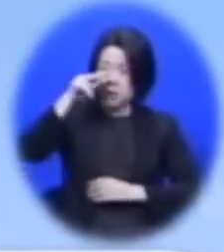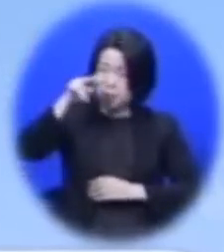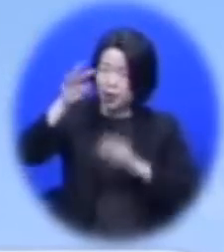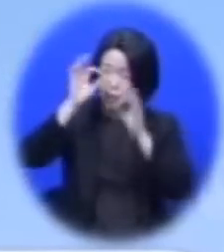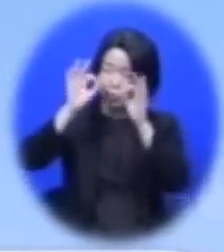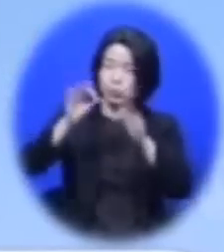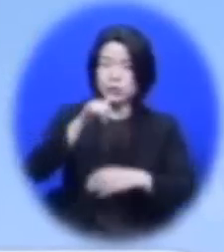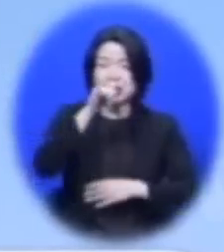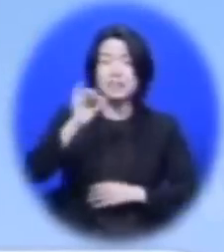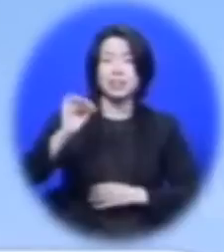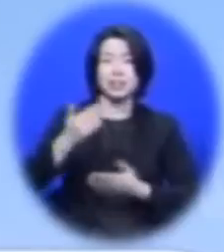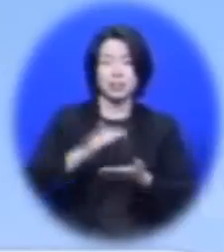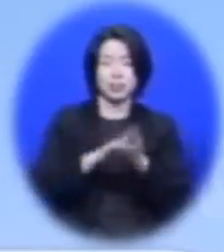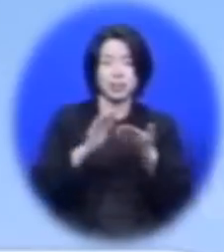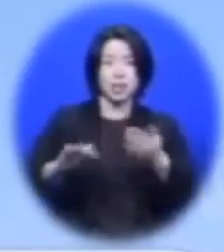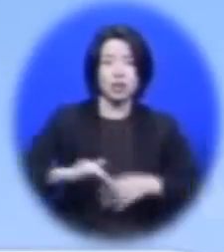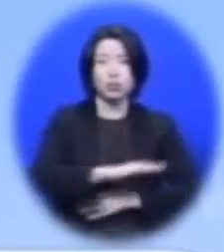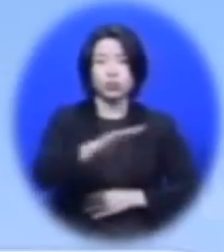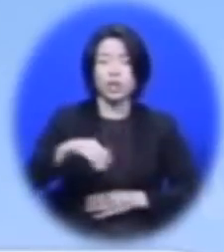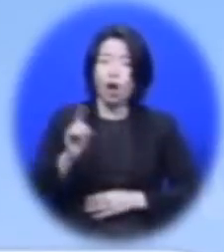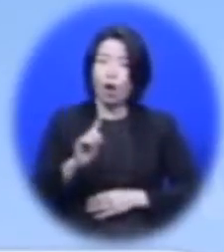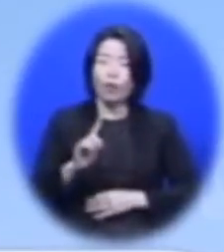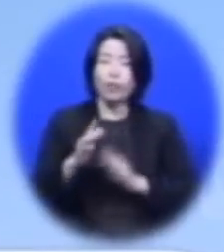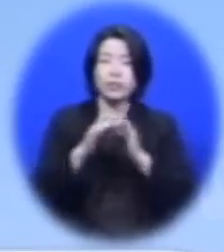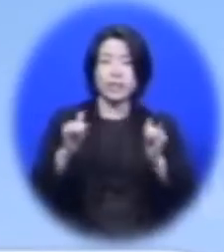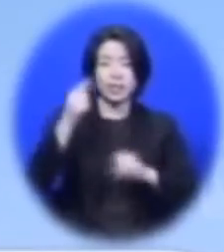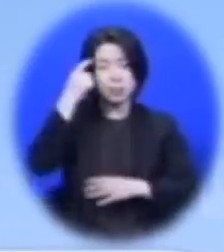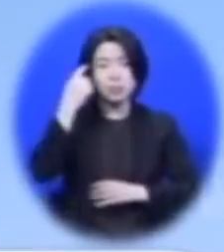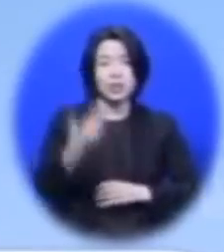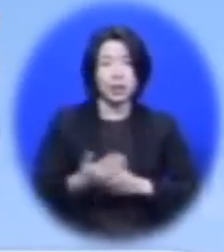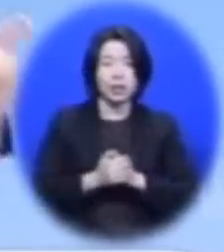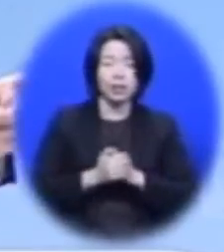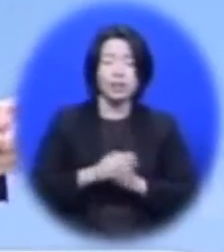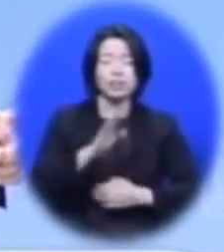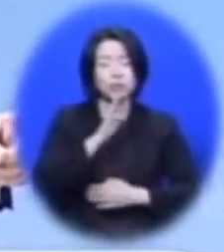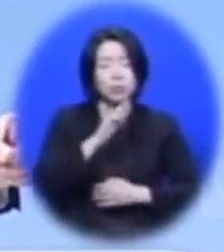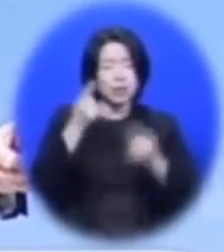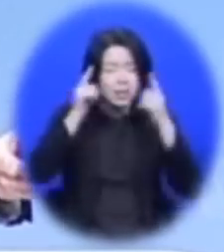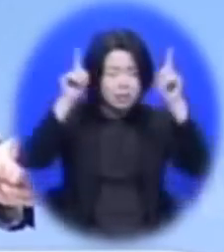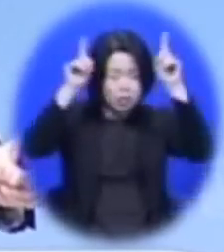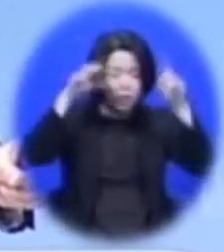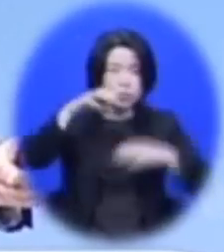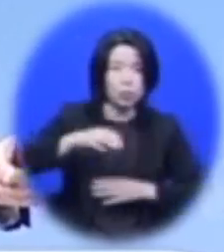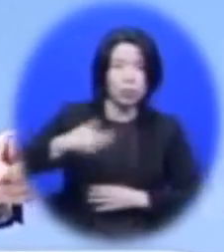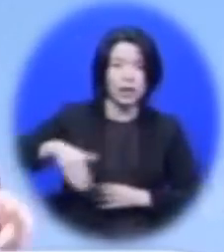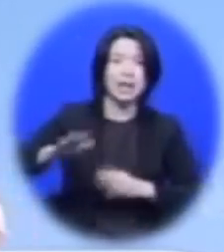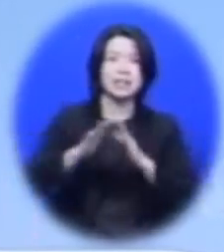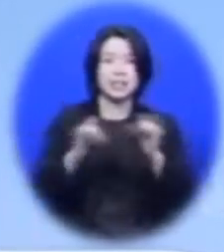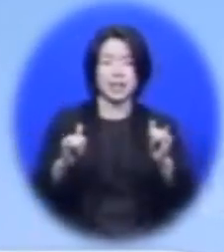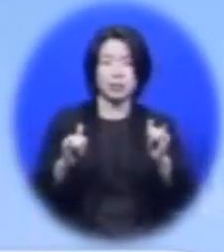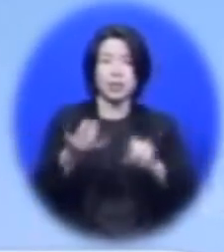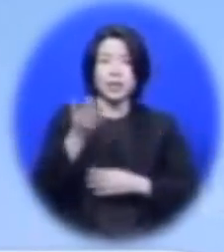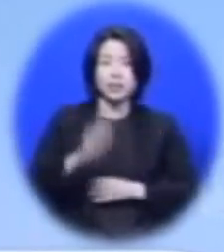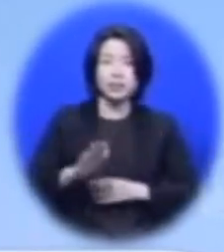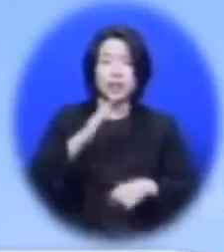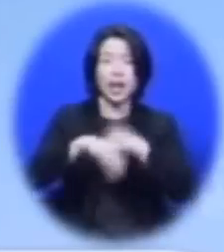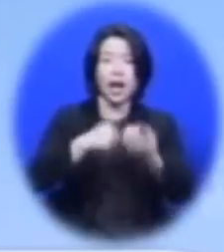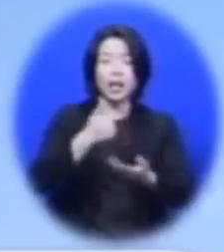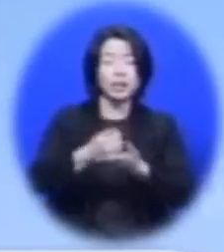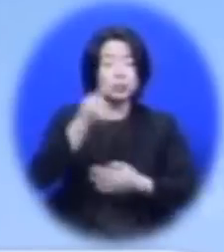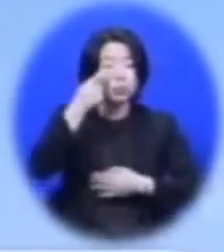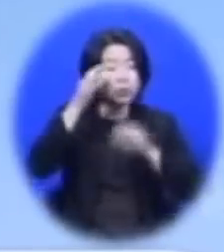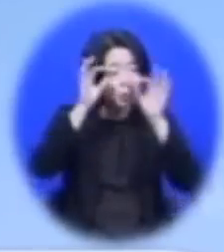합니다. 우리가 어떤 사람입니까? 정말 지옥에 갈 수밖에 없는 사람. 그러니 하나님의 눈에